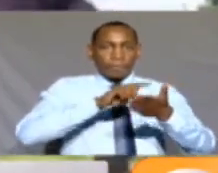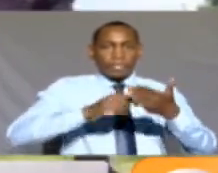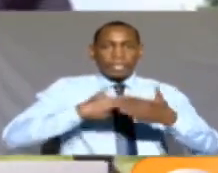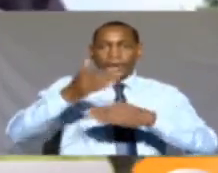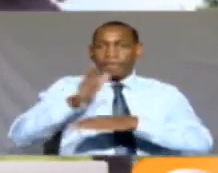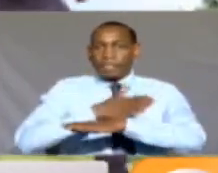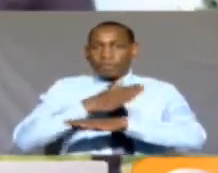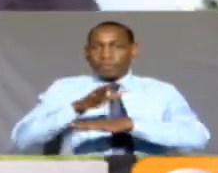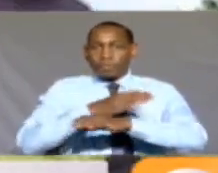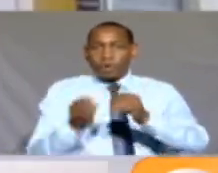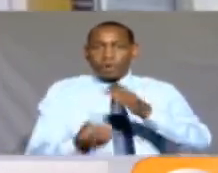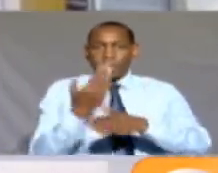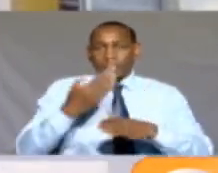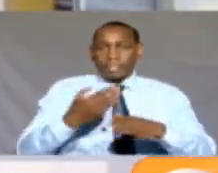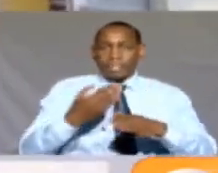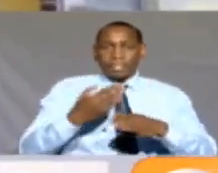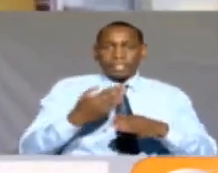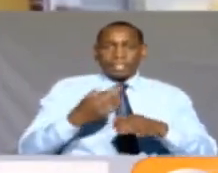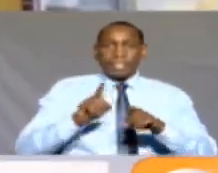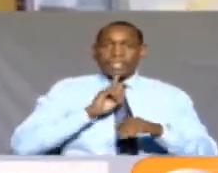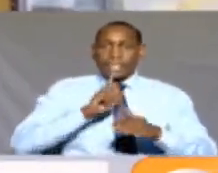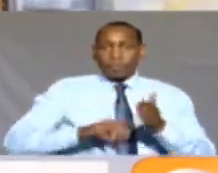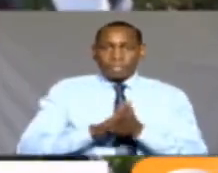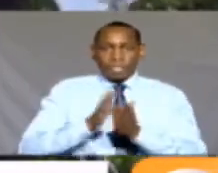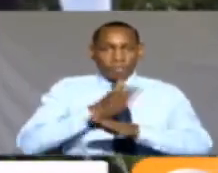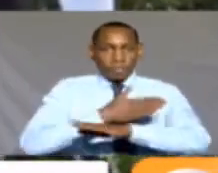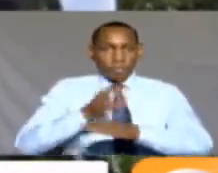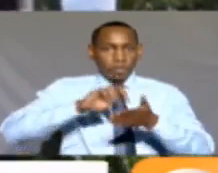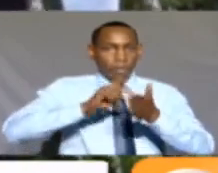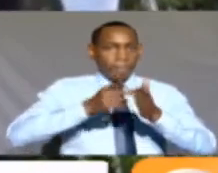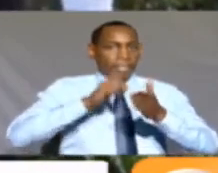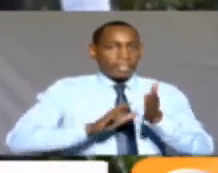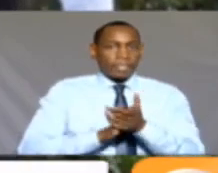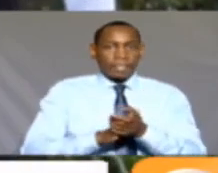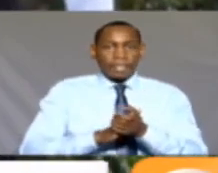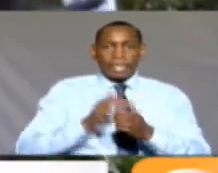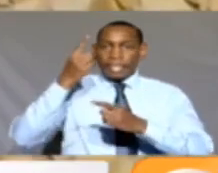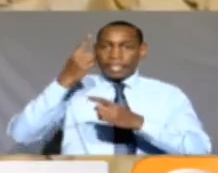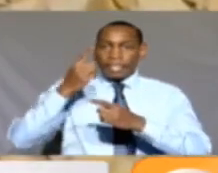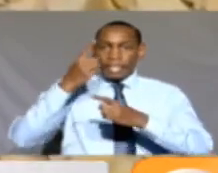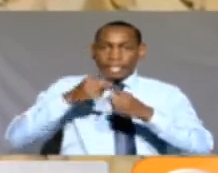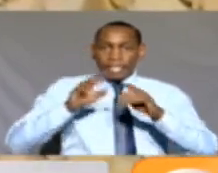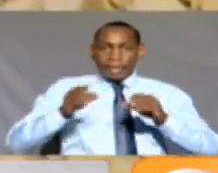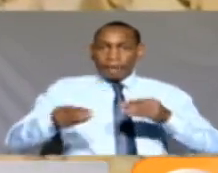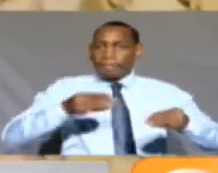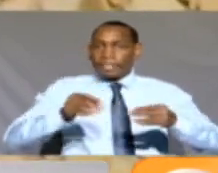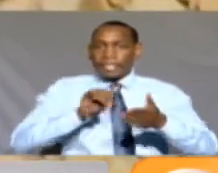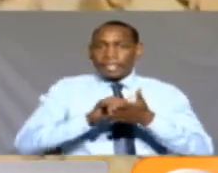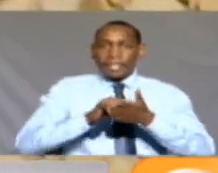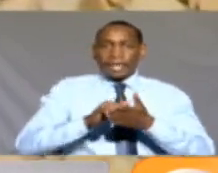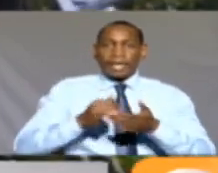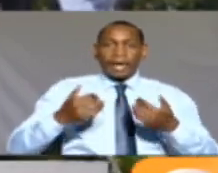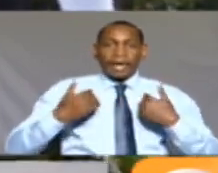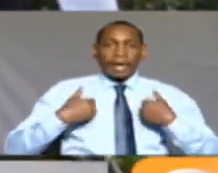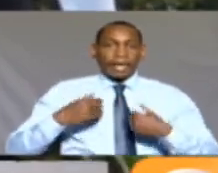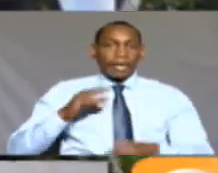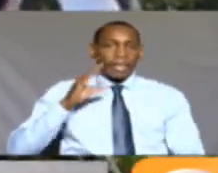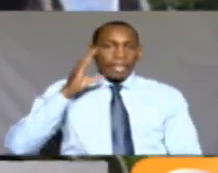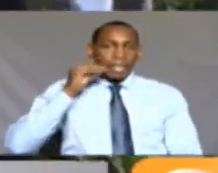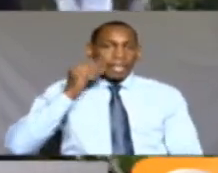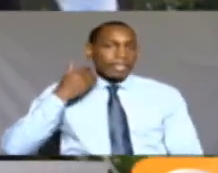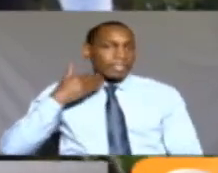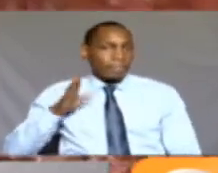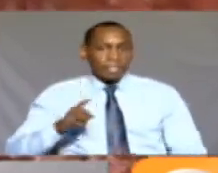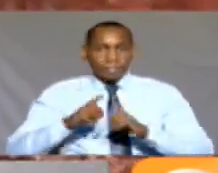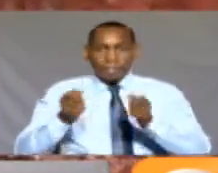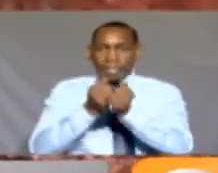kufuatia wimbo alioutunga ulioitwa mwaka wa hiti, kumaanisha mwaka wa fisi, uliosemekana kuwa na ujumbe wa chuki. Hata